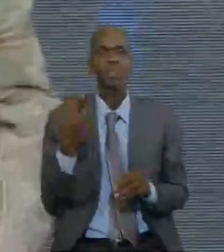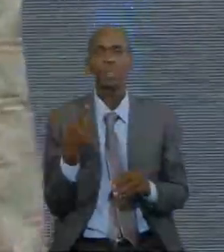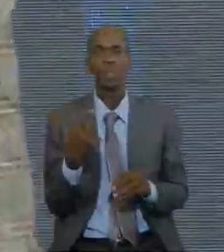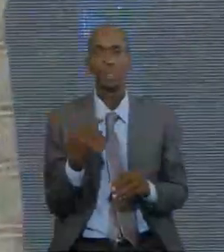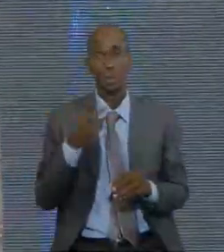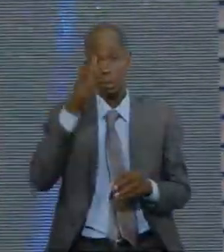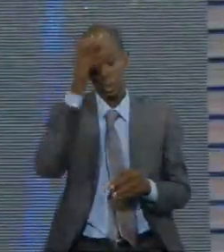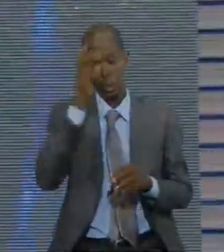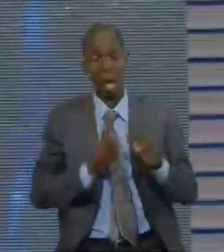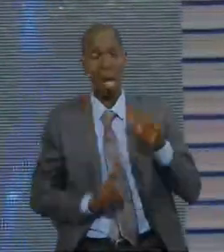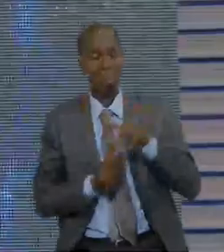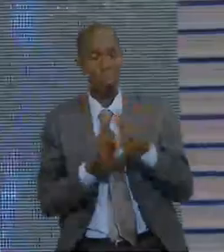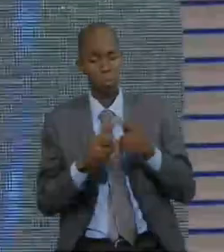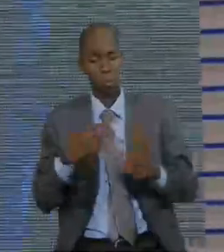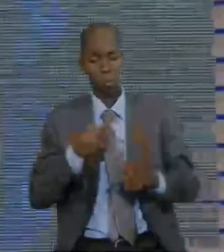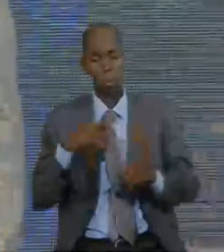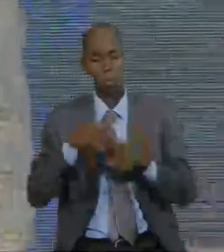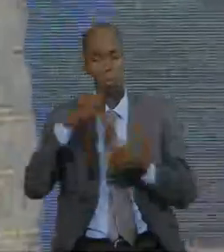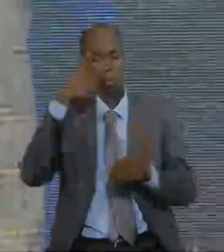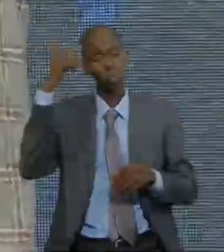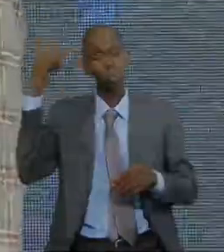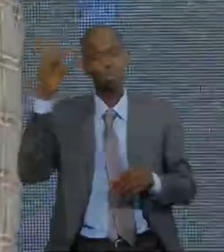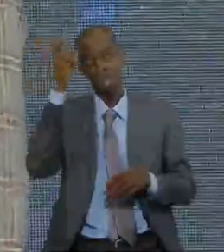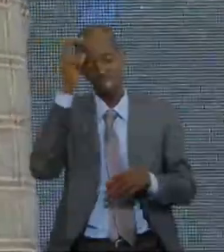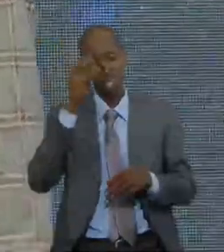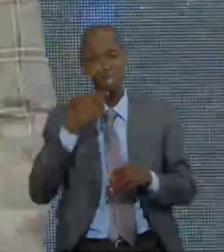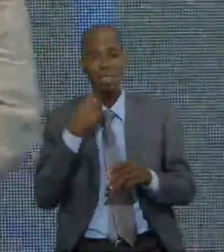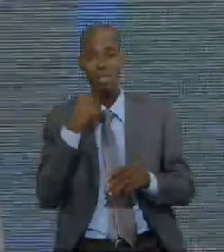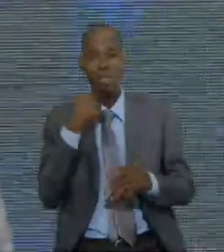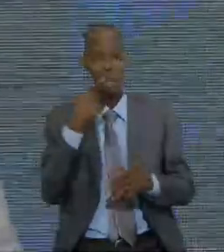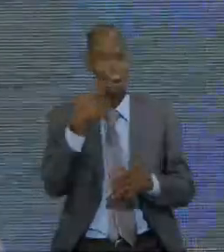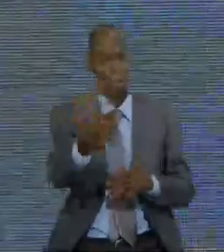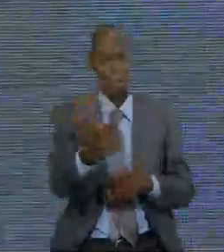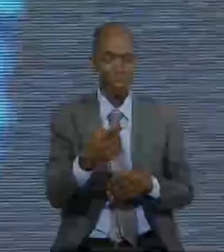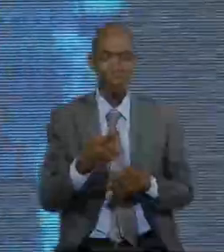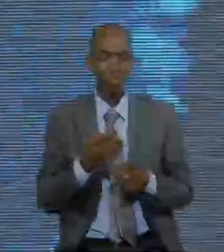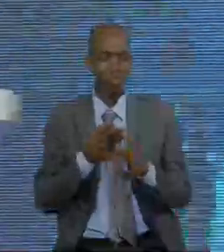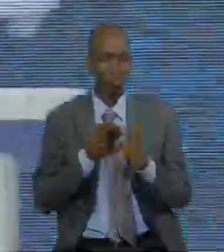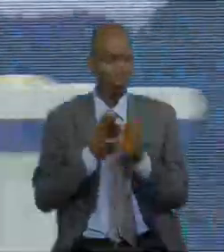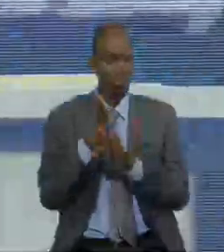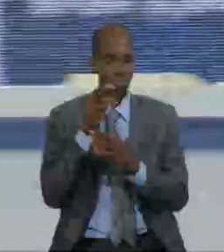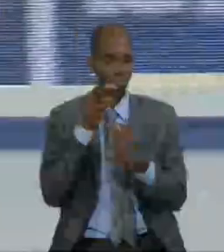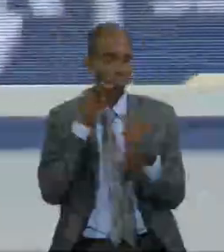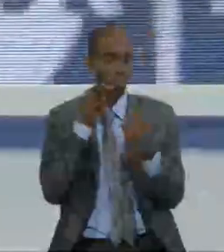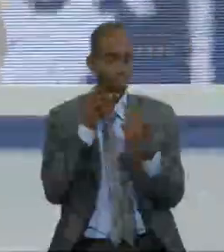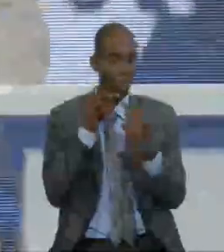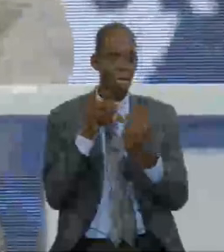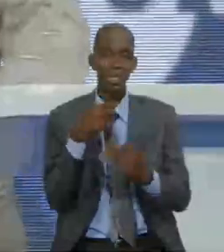il m'a parlé dans le rêve et me dit même pas de prophétie